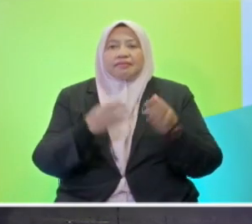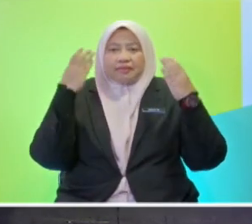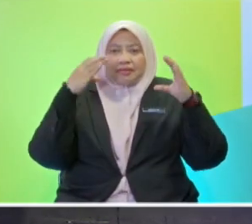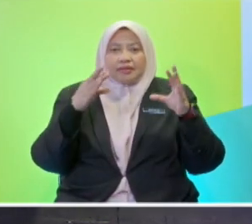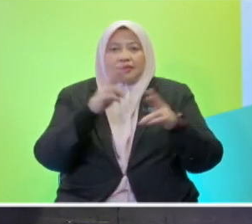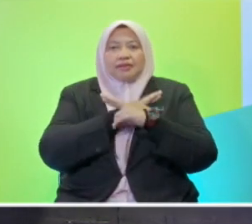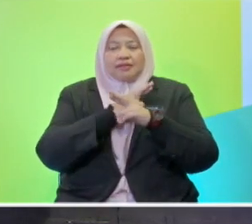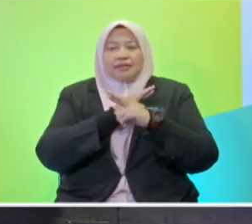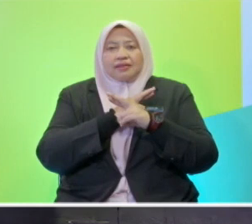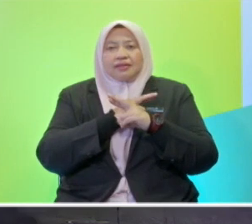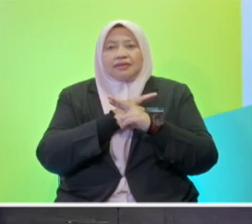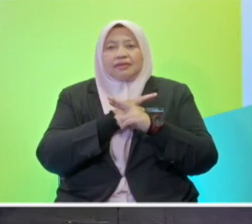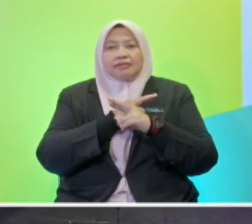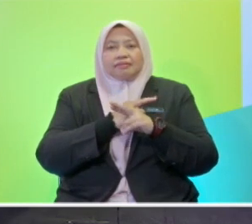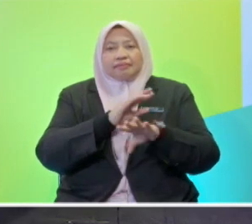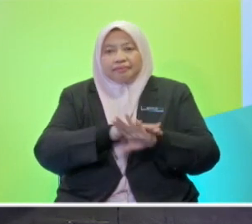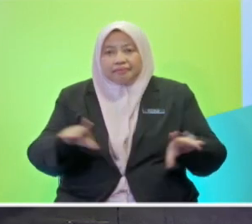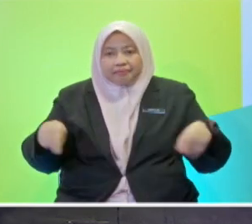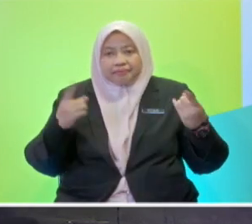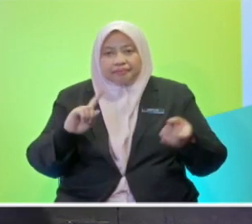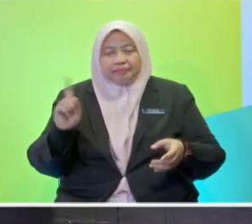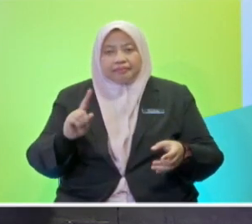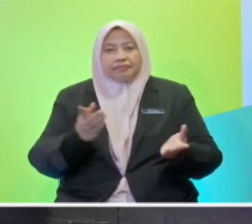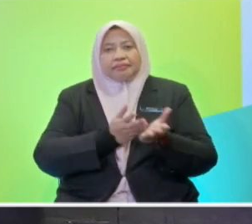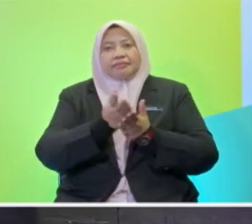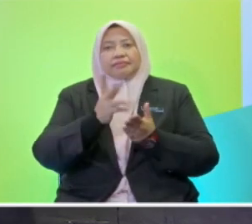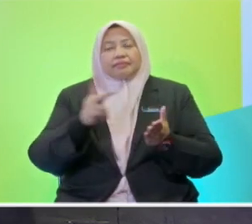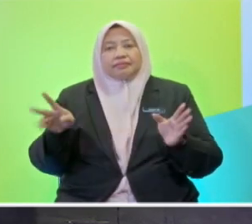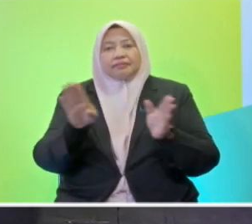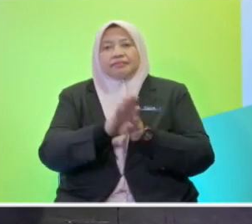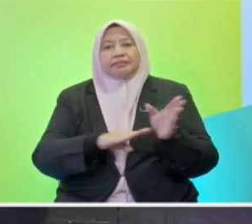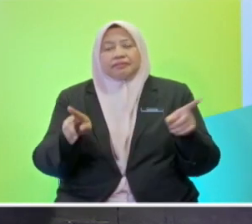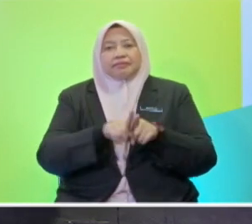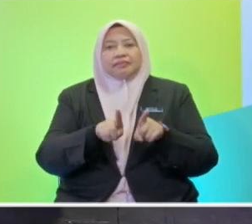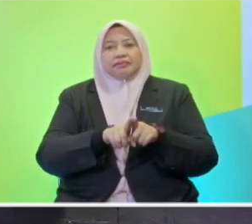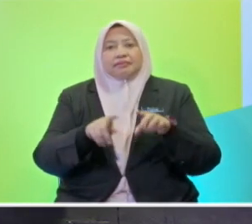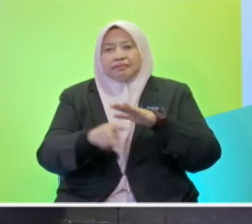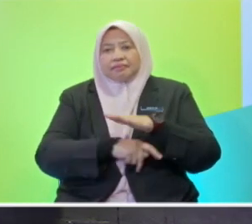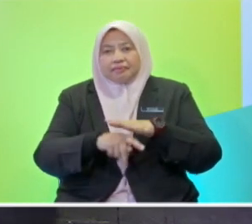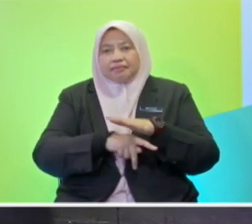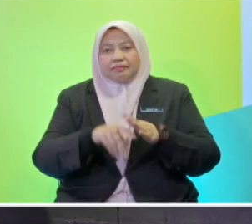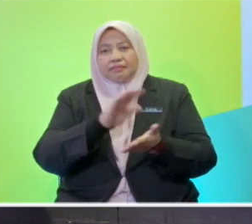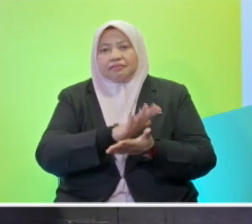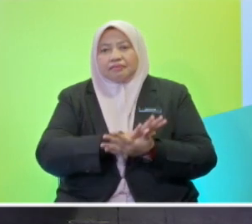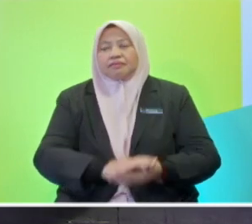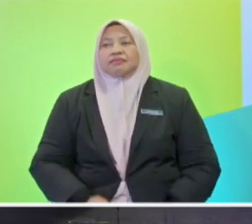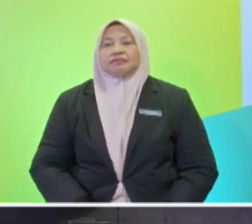seketika boleh ya boleh jangan kemana-mana tahu teruskan bersama dengan kami dalam pra sekolah